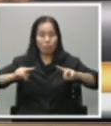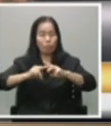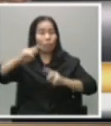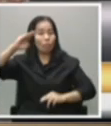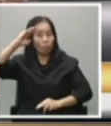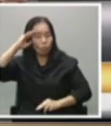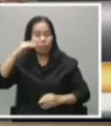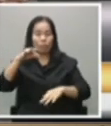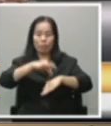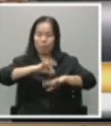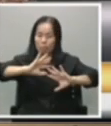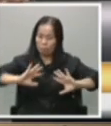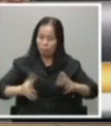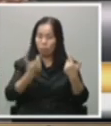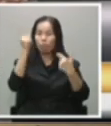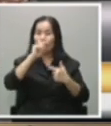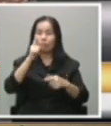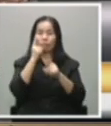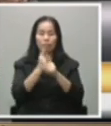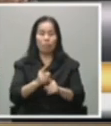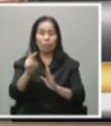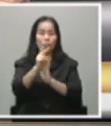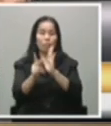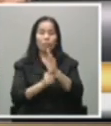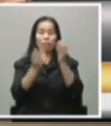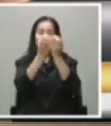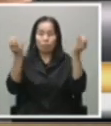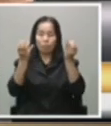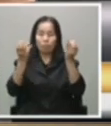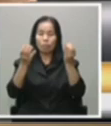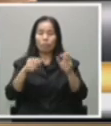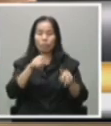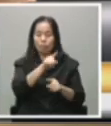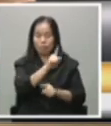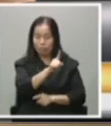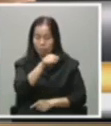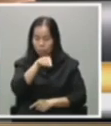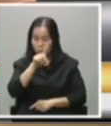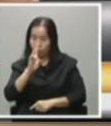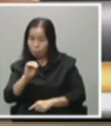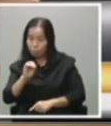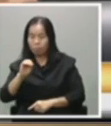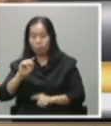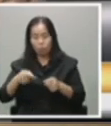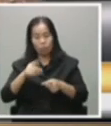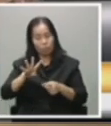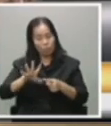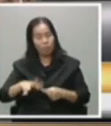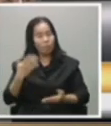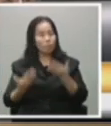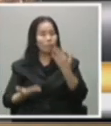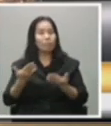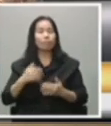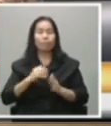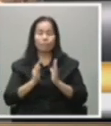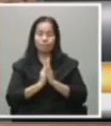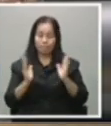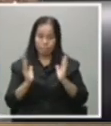สิ้นสุดลงตามรัฐธรรมนูญมาตรา170วงเล็บ4และวงเล็บ5หรือไม่ขอบคุณครับท่านประธาน